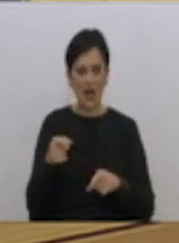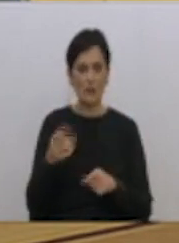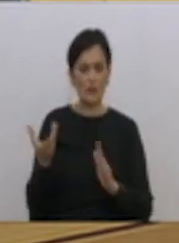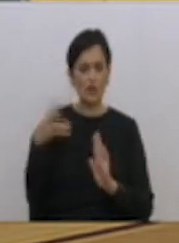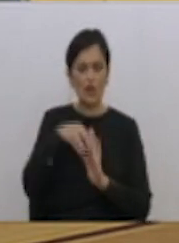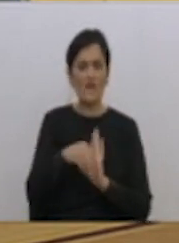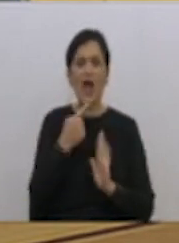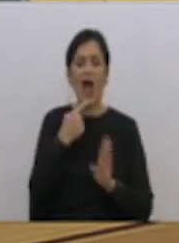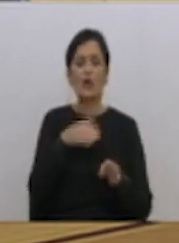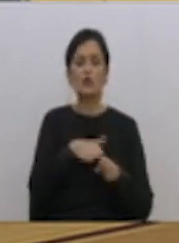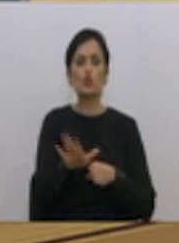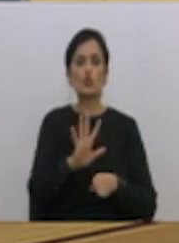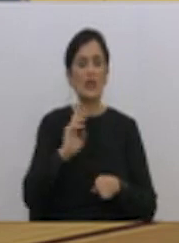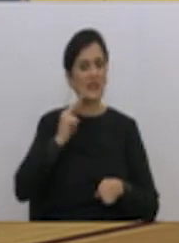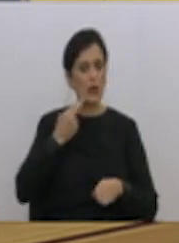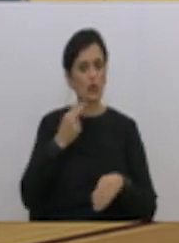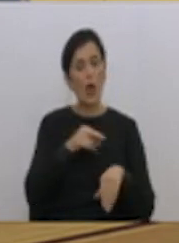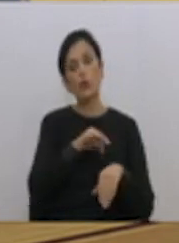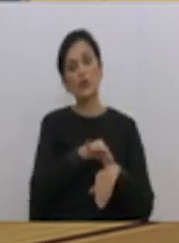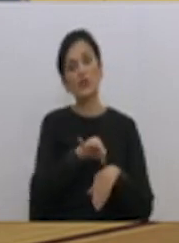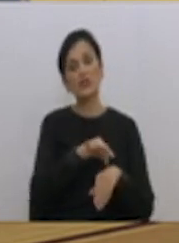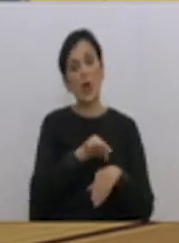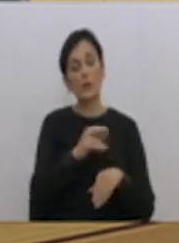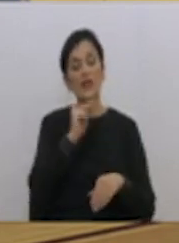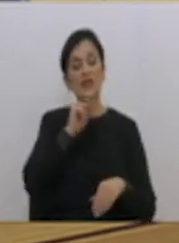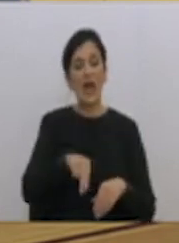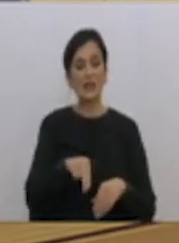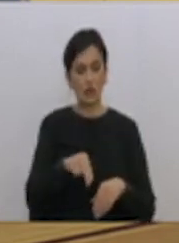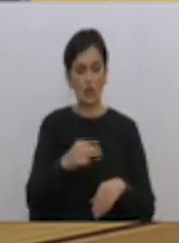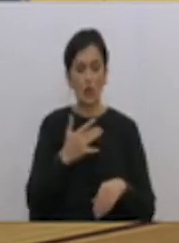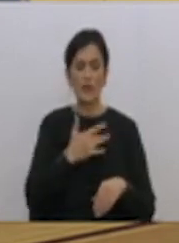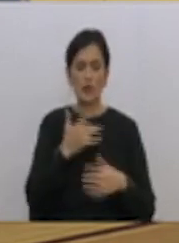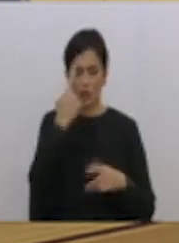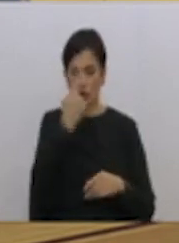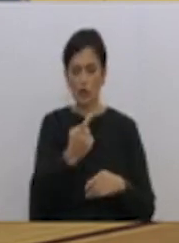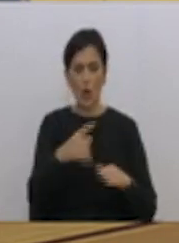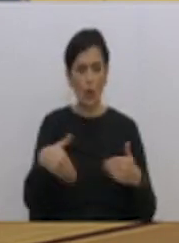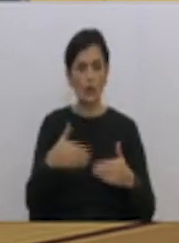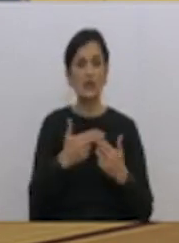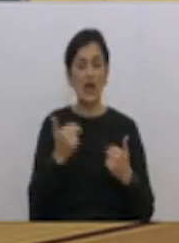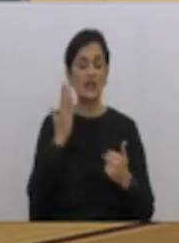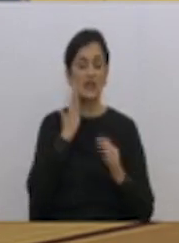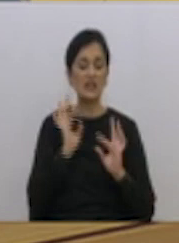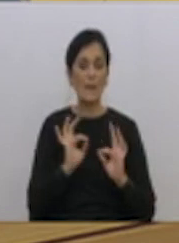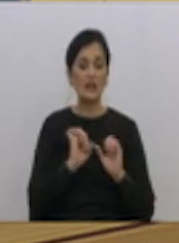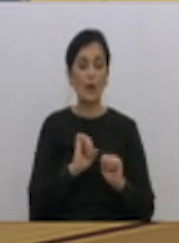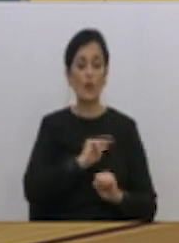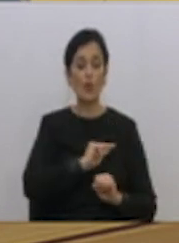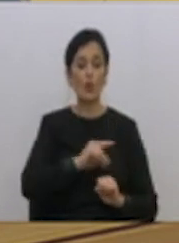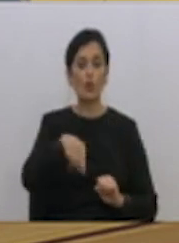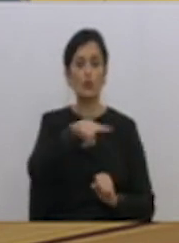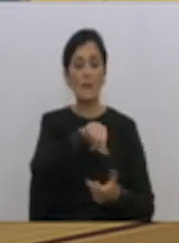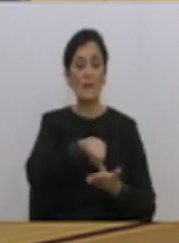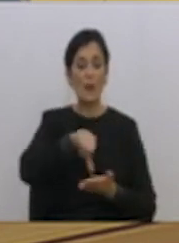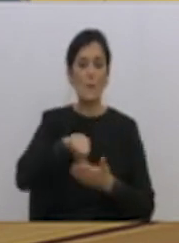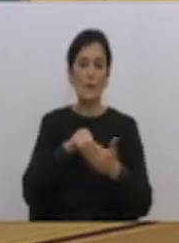შეიცავს არასრულწლოვანთა მიმართ სექსუალური ძალადობის, დანაშაულის სავარაუდო შეუტყობინებლობის და სამართალდამცავი უწყების